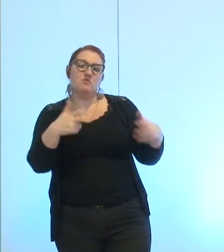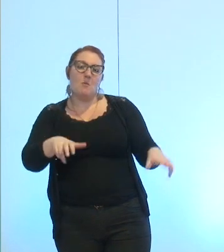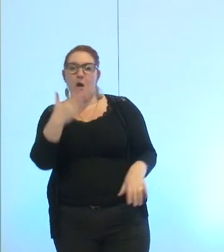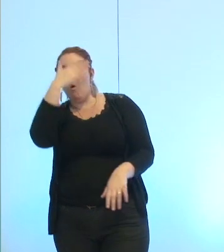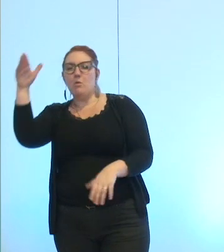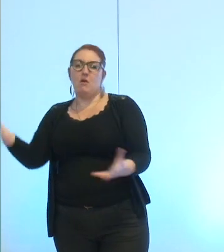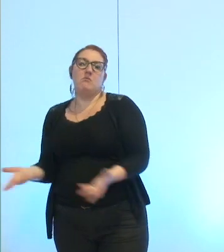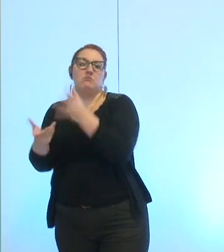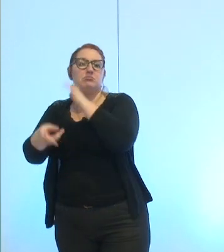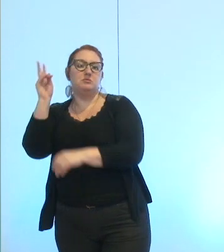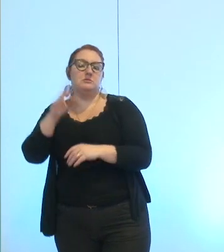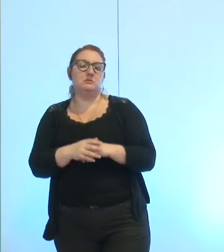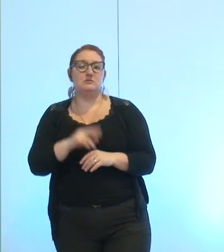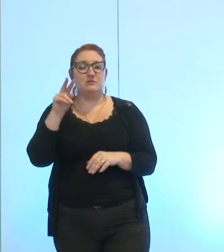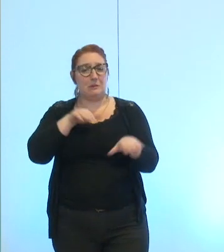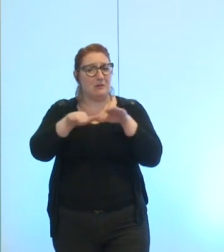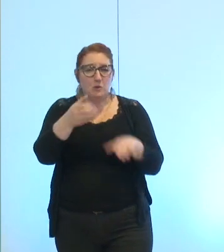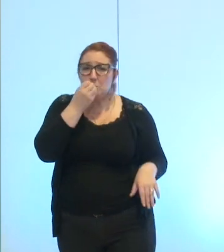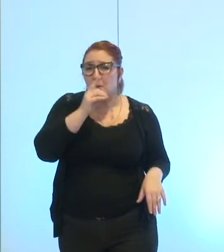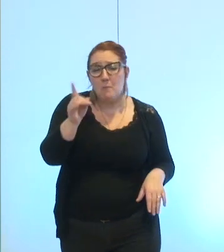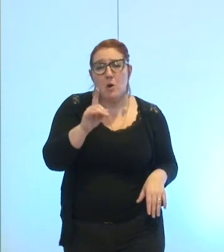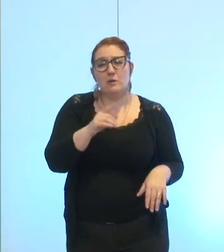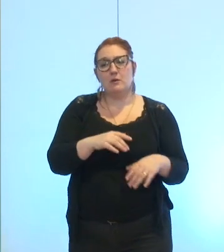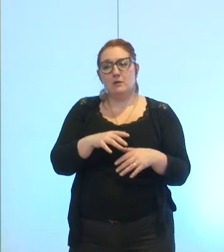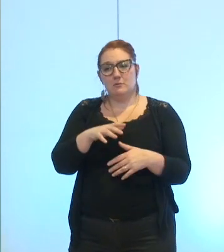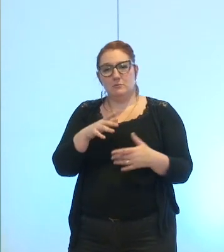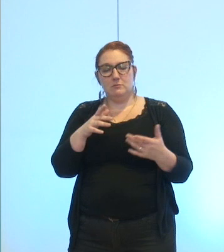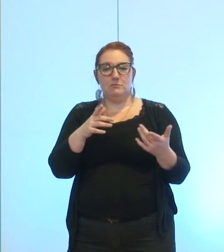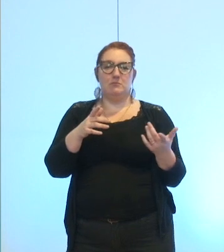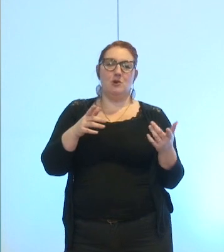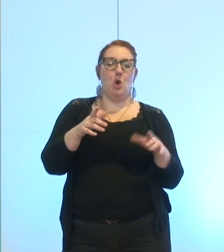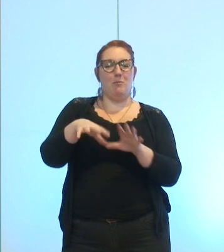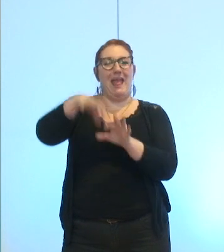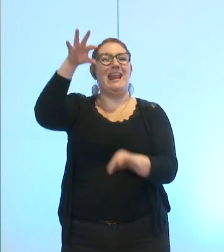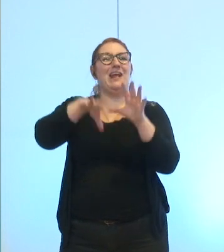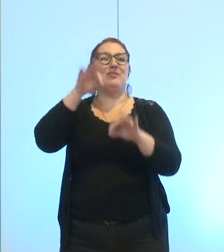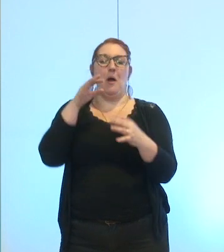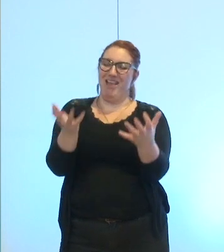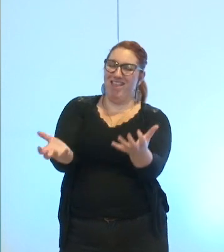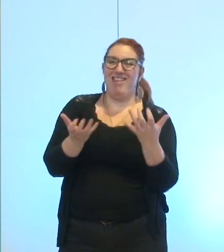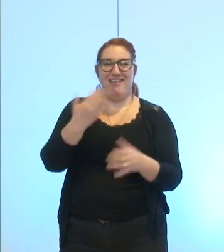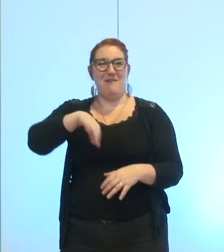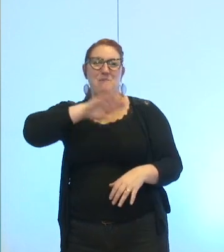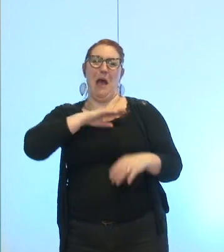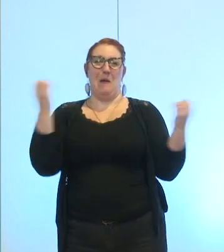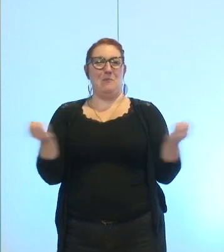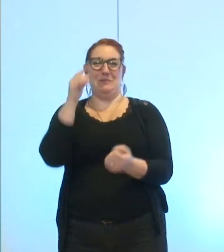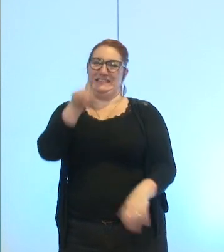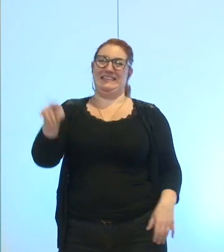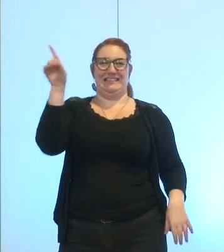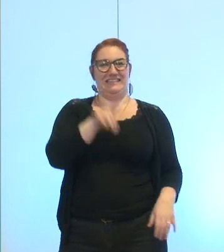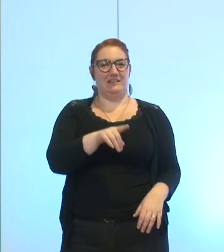n'est pas la bonne la participation pour faire plaisir un réseau de clientèle électoral peut faire peut faire prendre des